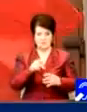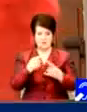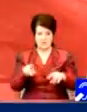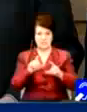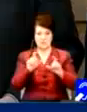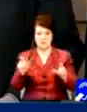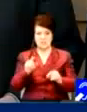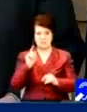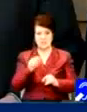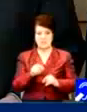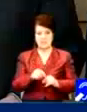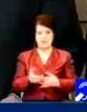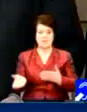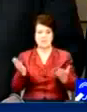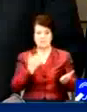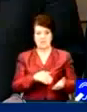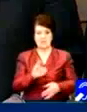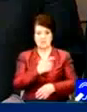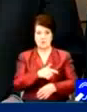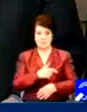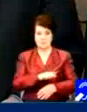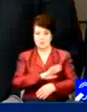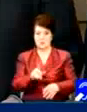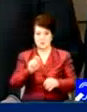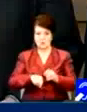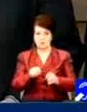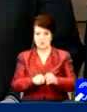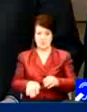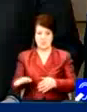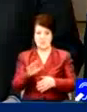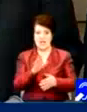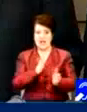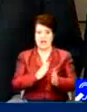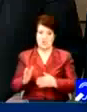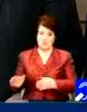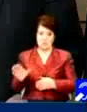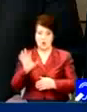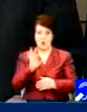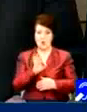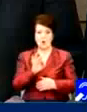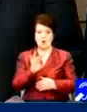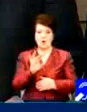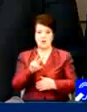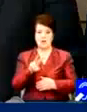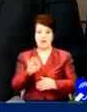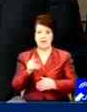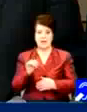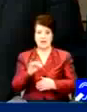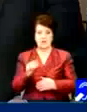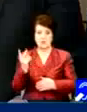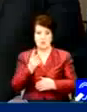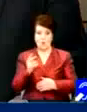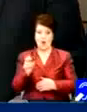instituții de stat. Invităm deputații care nu sunt controlați de regimul oligarhic la discuții transparente pe data de